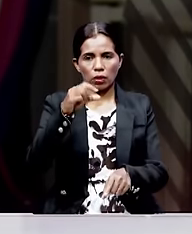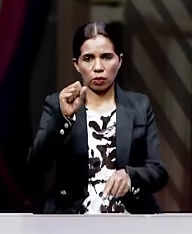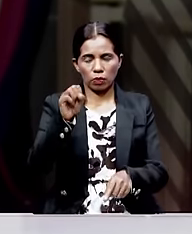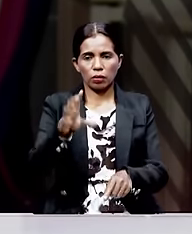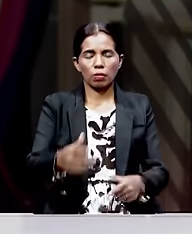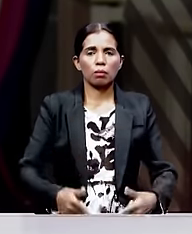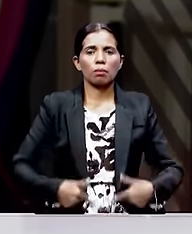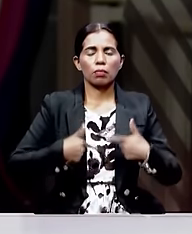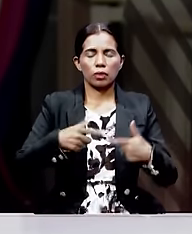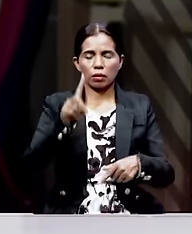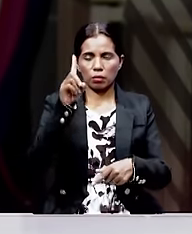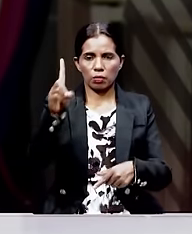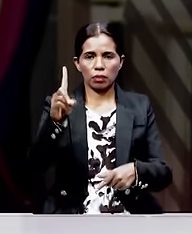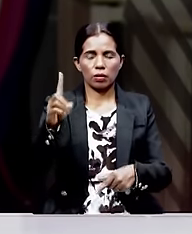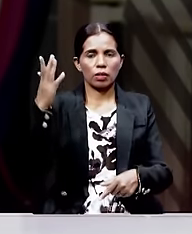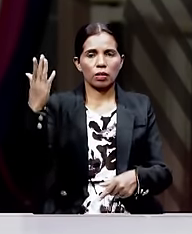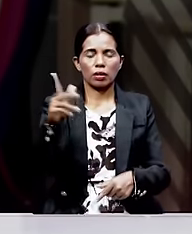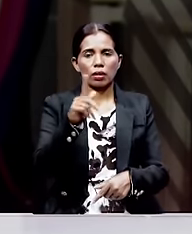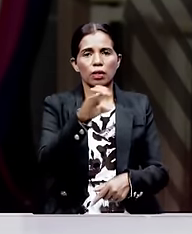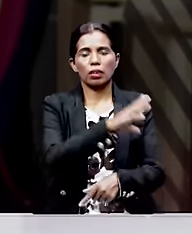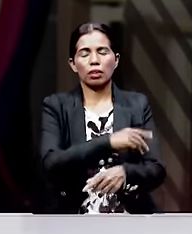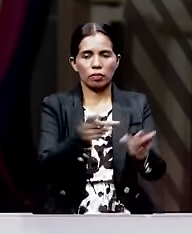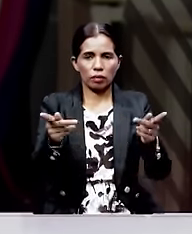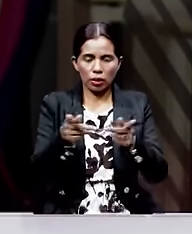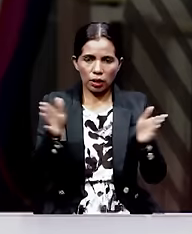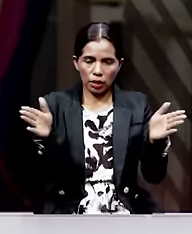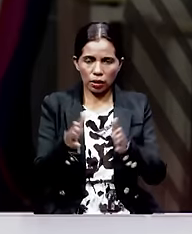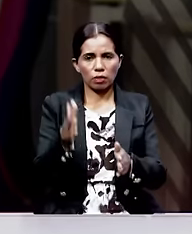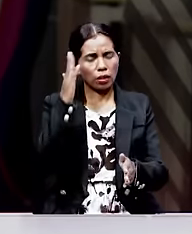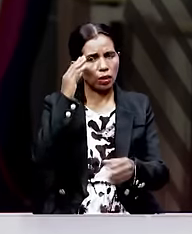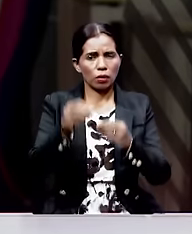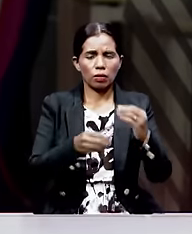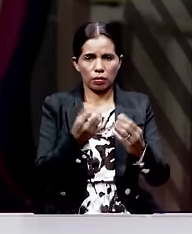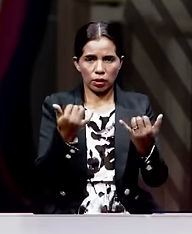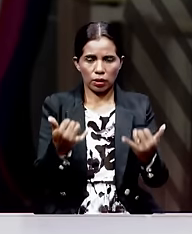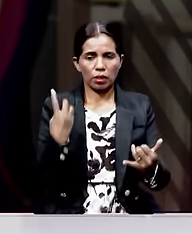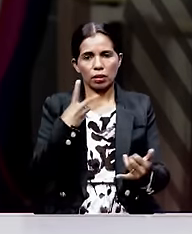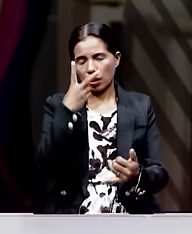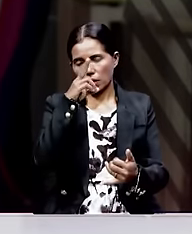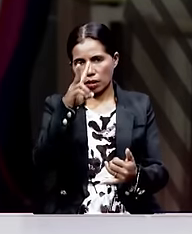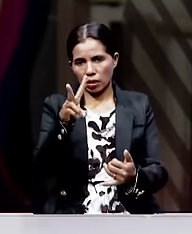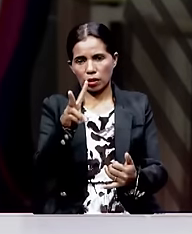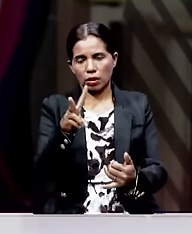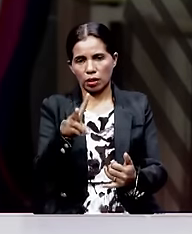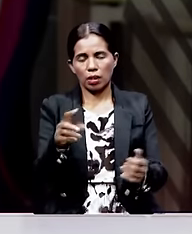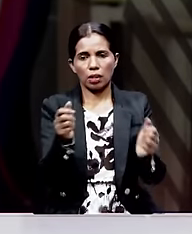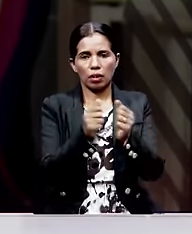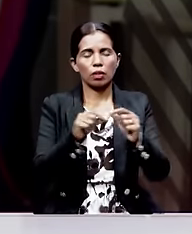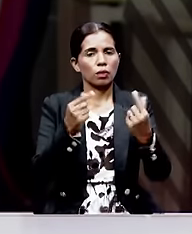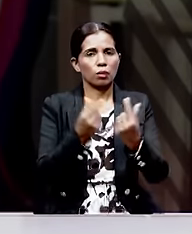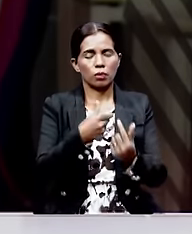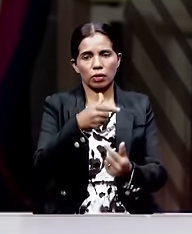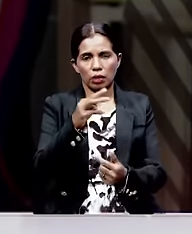mori smesa iha kintal ki kuangida. Ato tene klian kona basuntu ne turmai ta kumpanya reportaz nebe ekipa